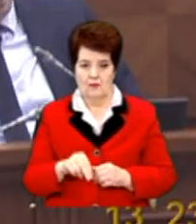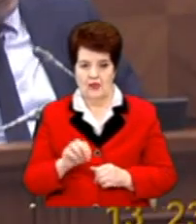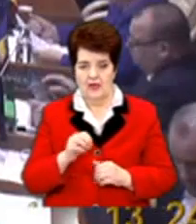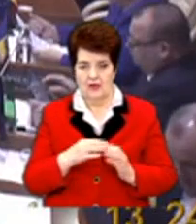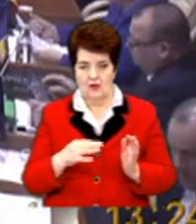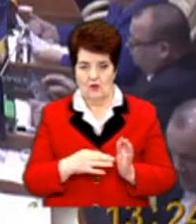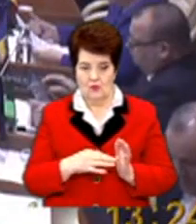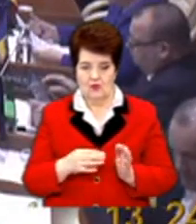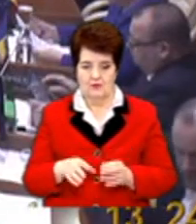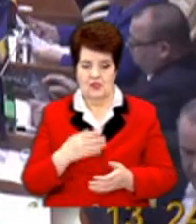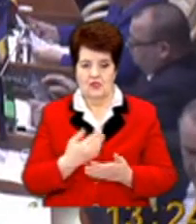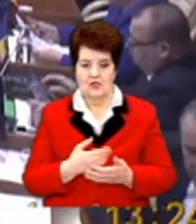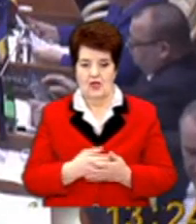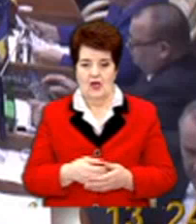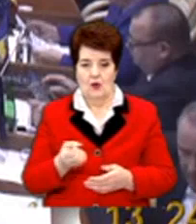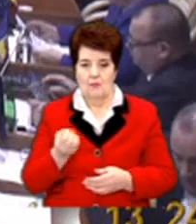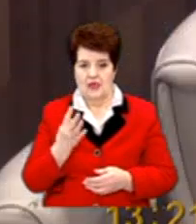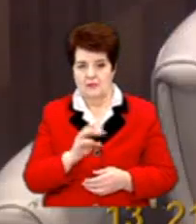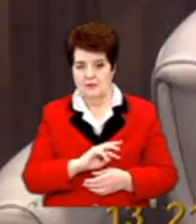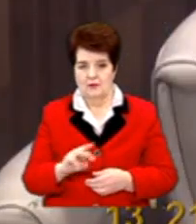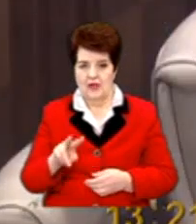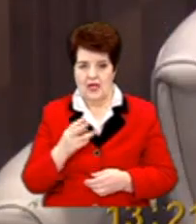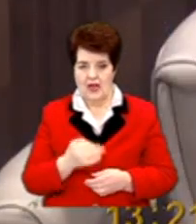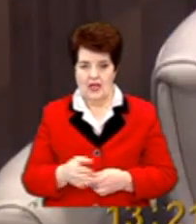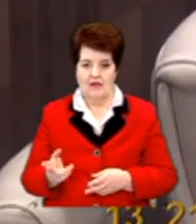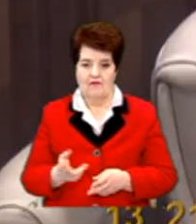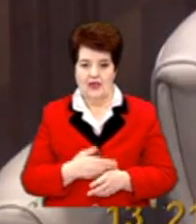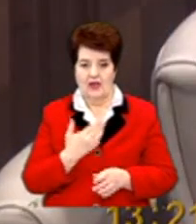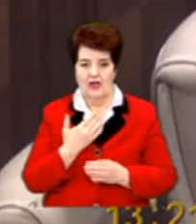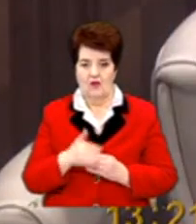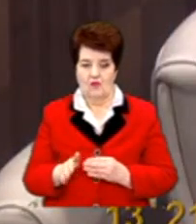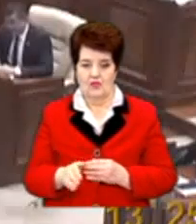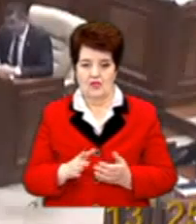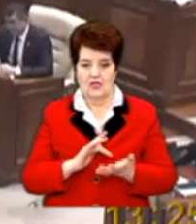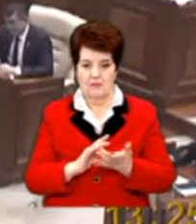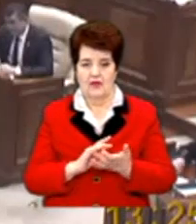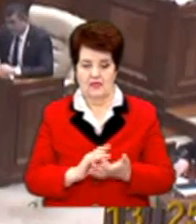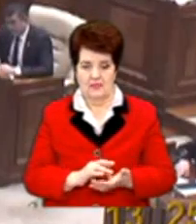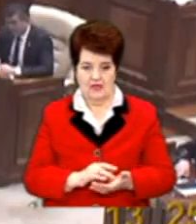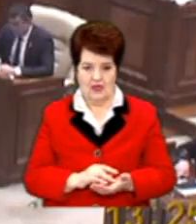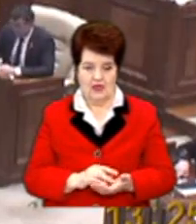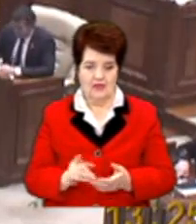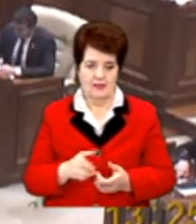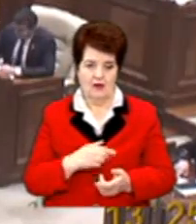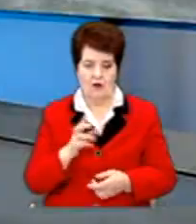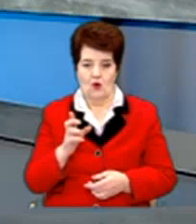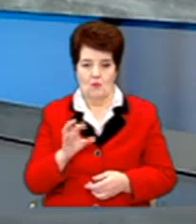salariul unui deputat era de aproape 14.000 de lei, fără banii alocați pentru deplasări, indemnizații sau